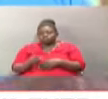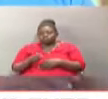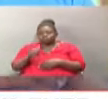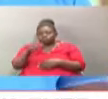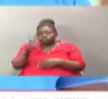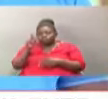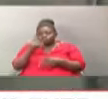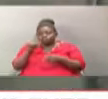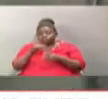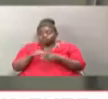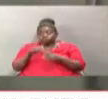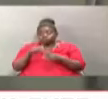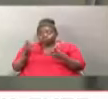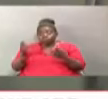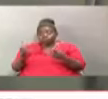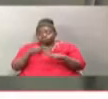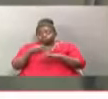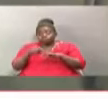abeene Kamaliba